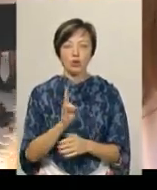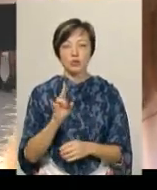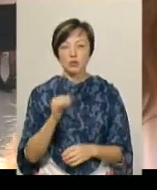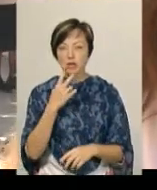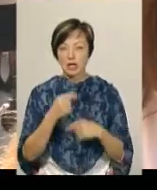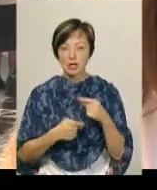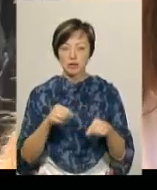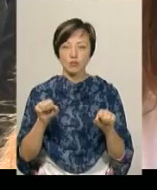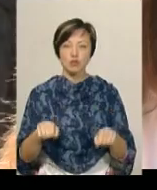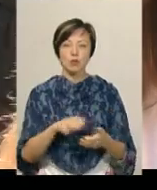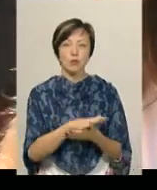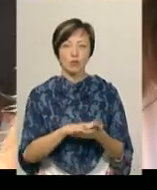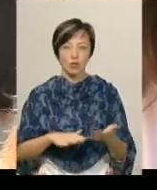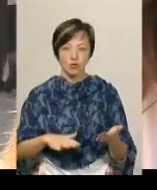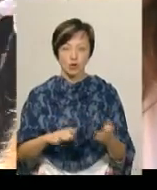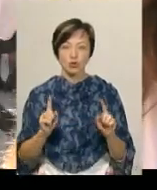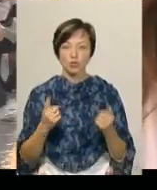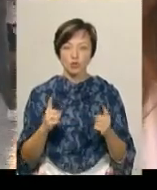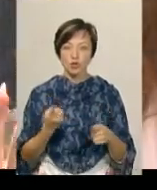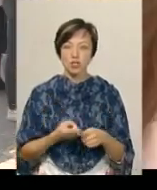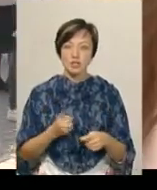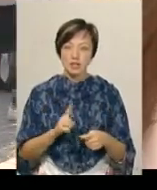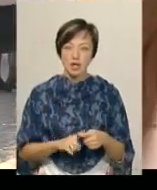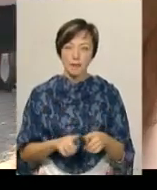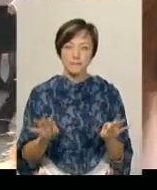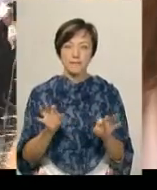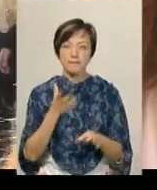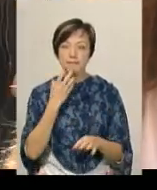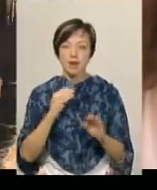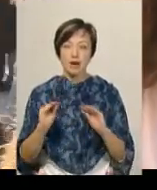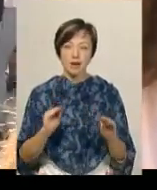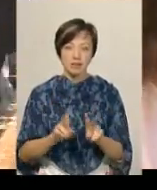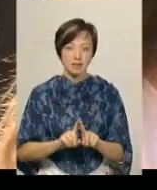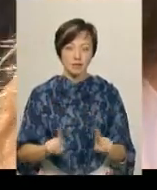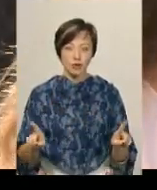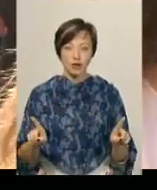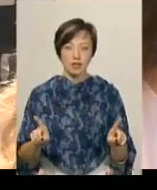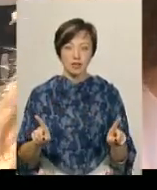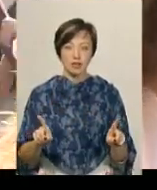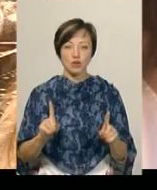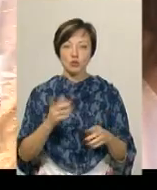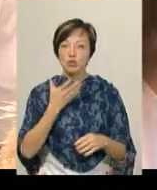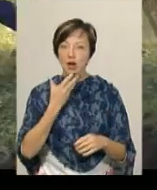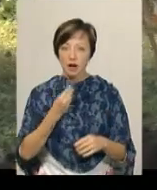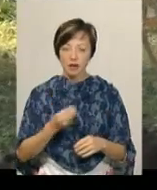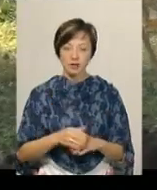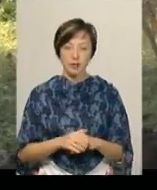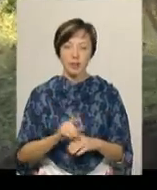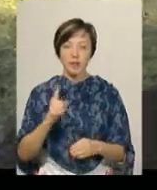Традицію, звичайно, можна продовжувати, тому що це така прикраса своєрідна, дуже гарна.